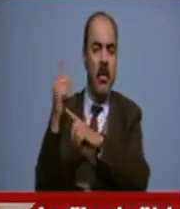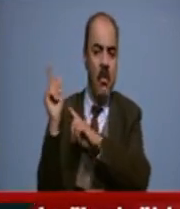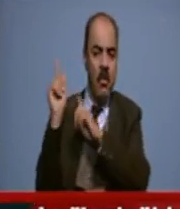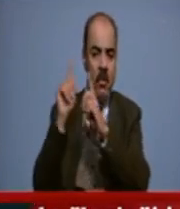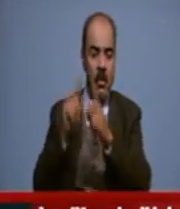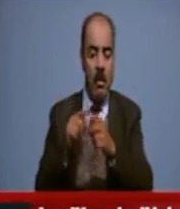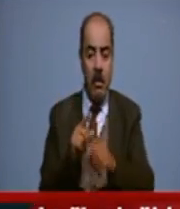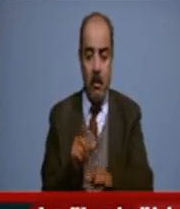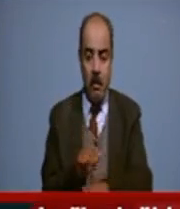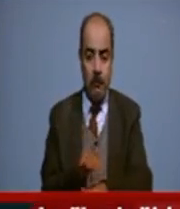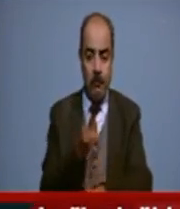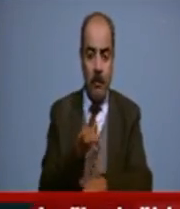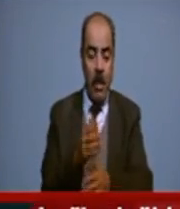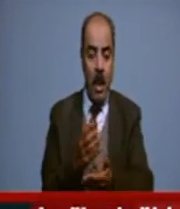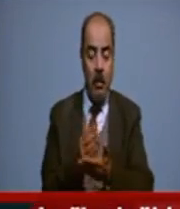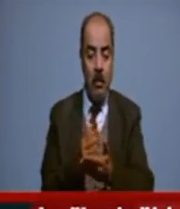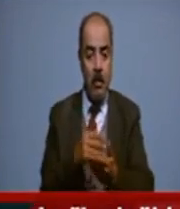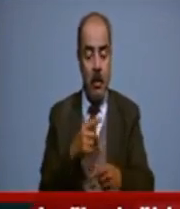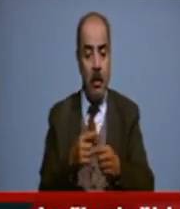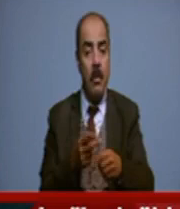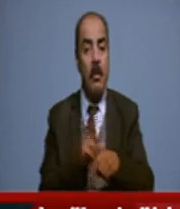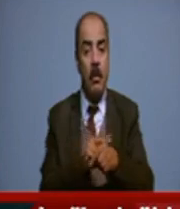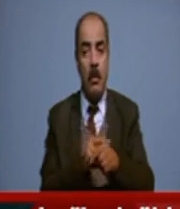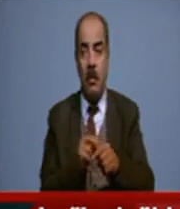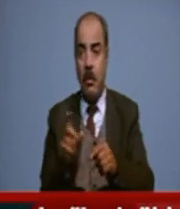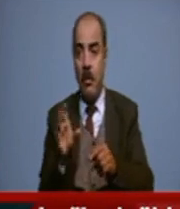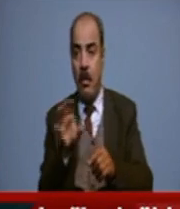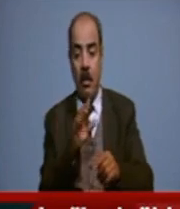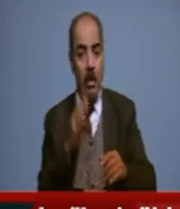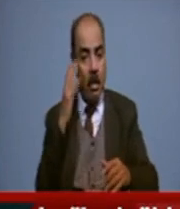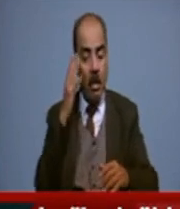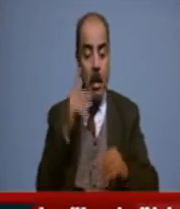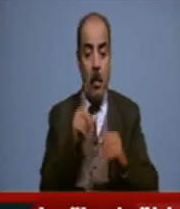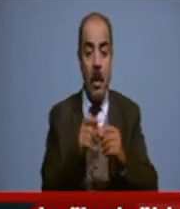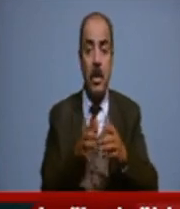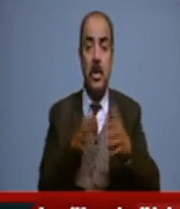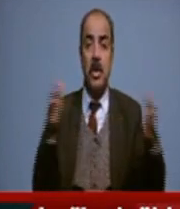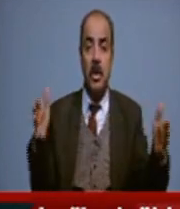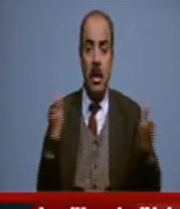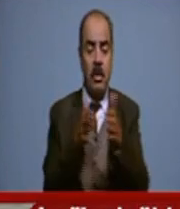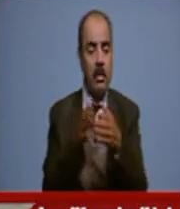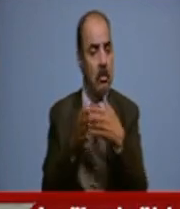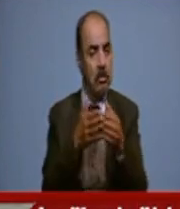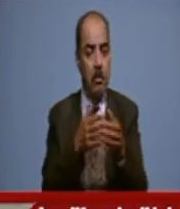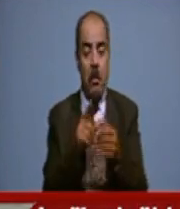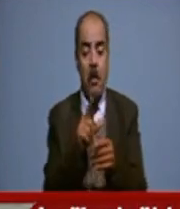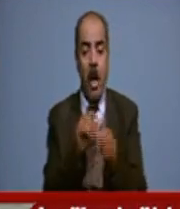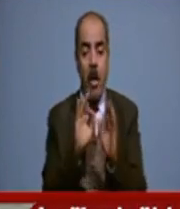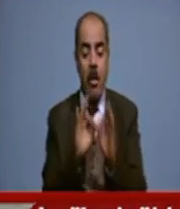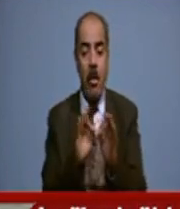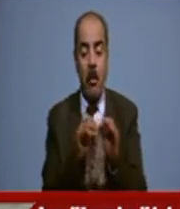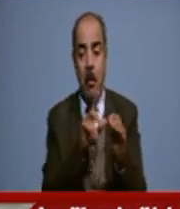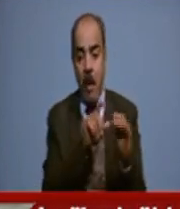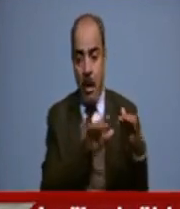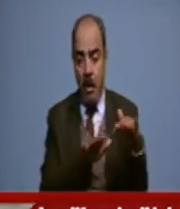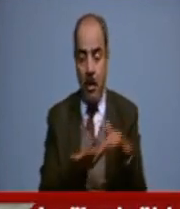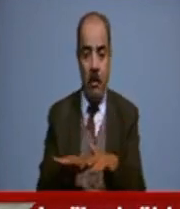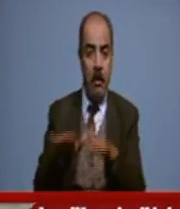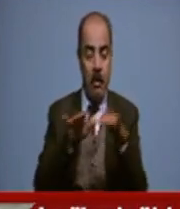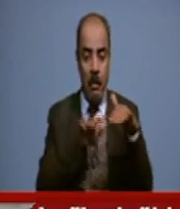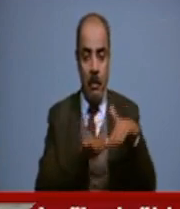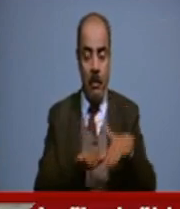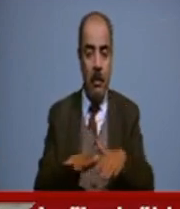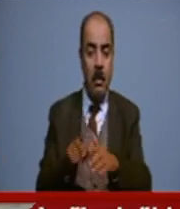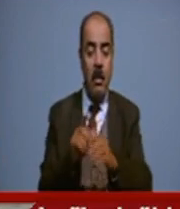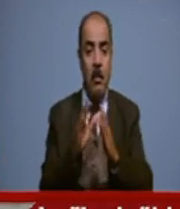سد موجود بيؤثر على المية، سواء كانت المية دي كتير أو قليلة. المية اللي كانت بتنزل الحصة